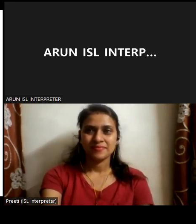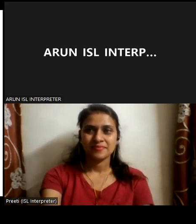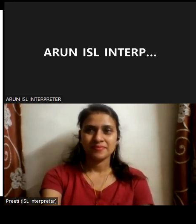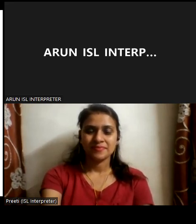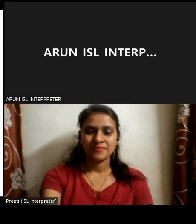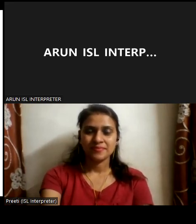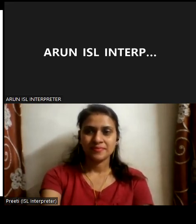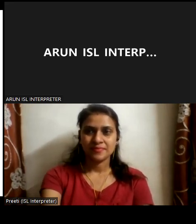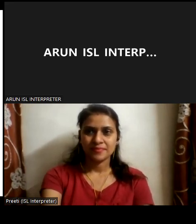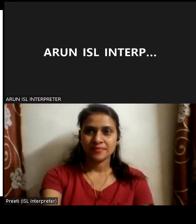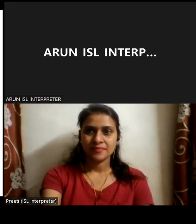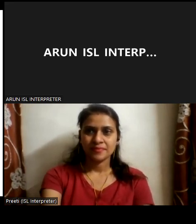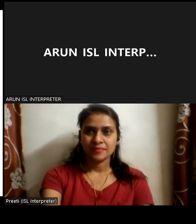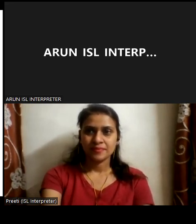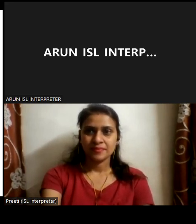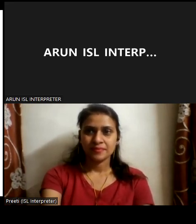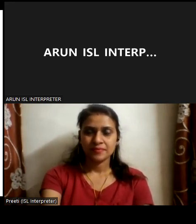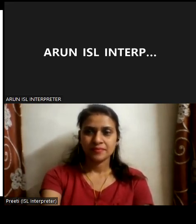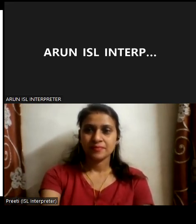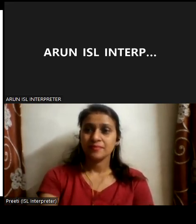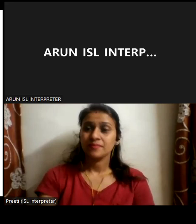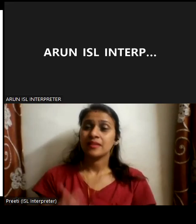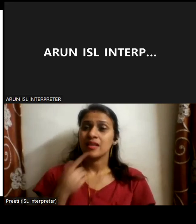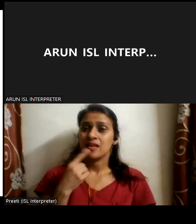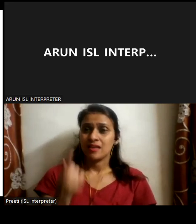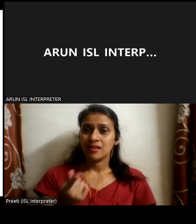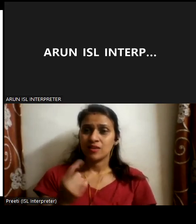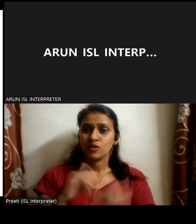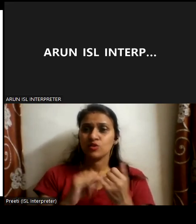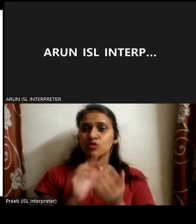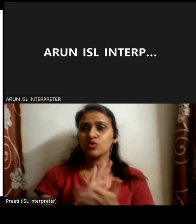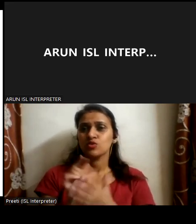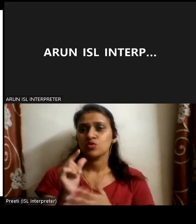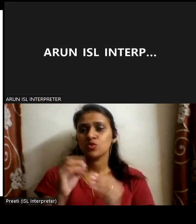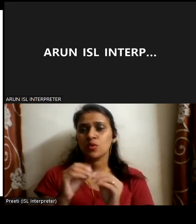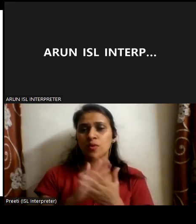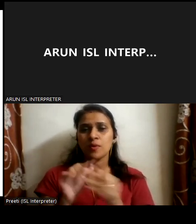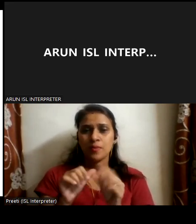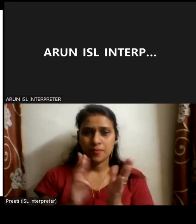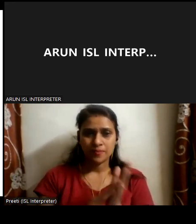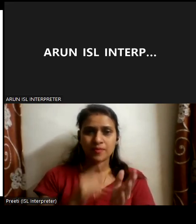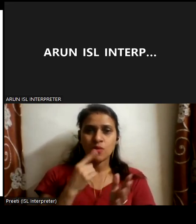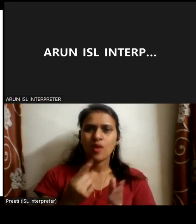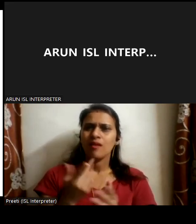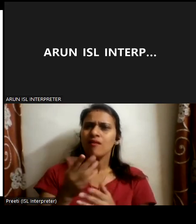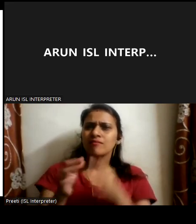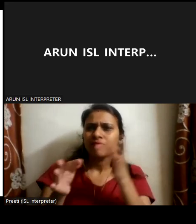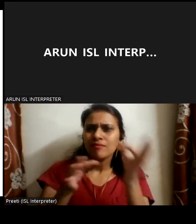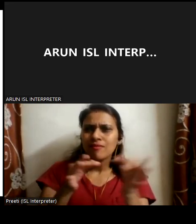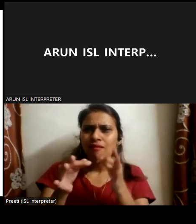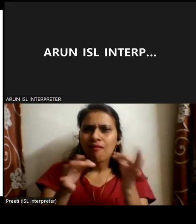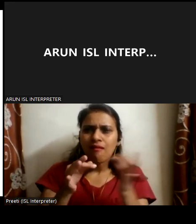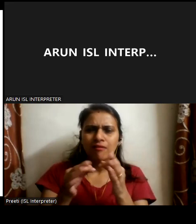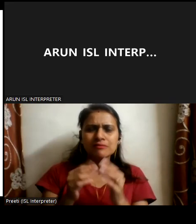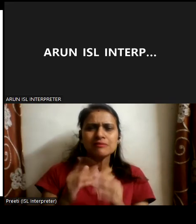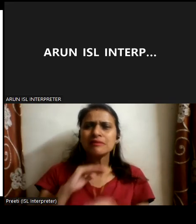teaching way is you can say कि एक जिसको कुछ भी नहीं समझ में आ रहा है वो उस एक बच्चे को भी लेके चलने वाला है. मतलब